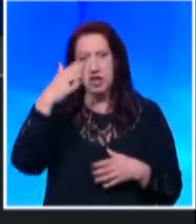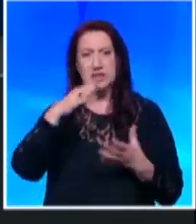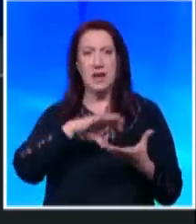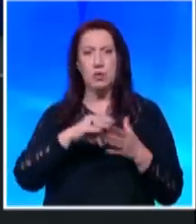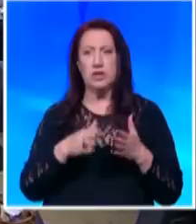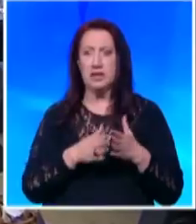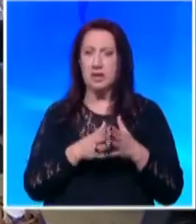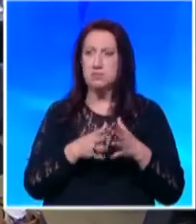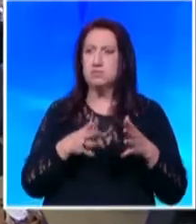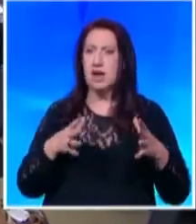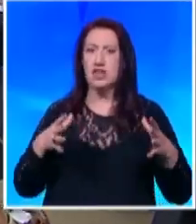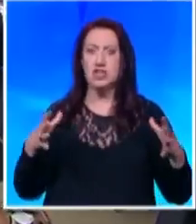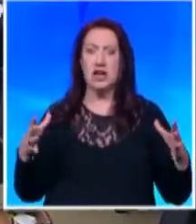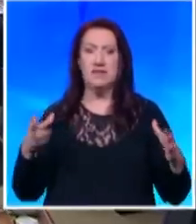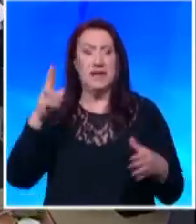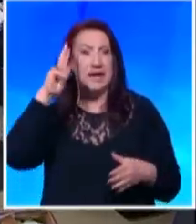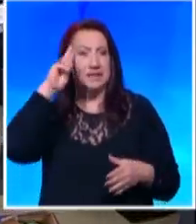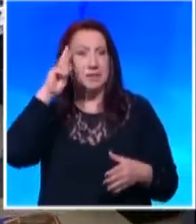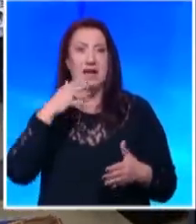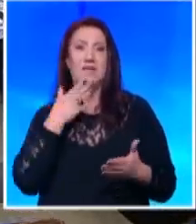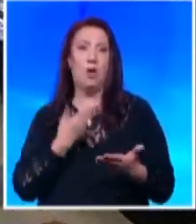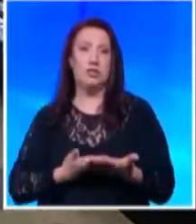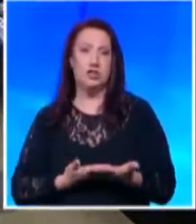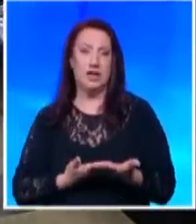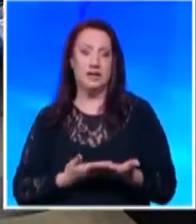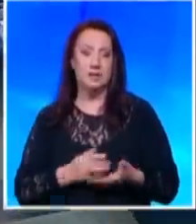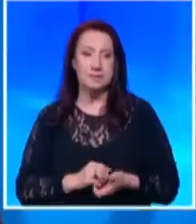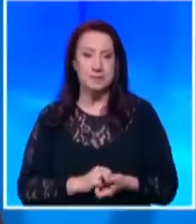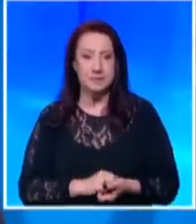изпълнява обещанията си, добави Шолц.